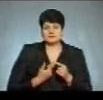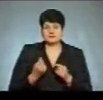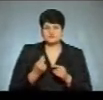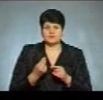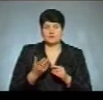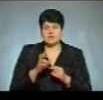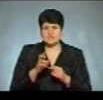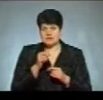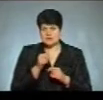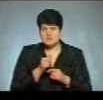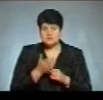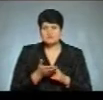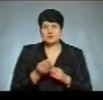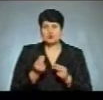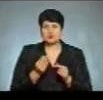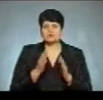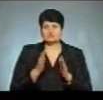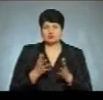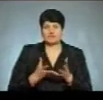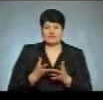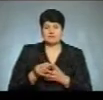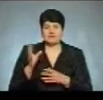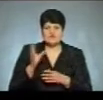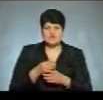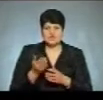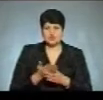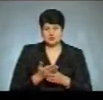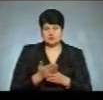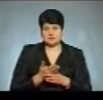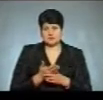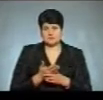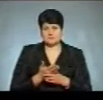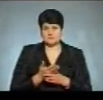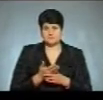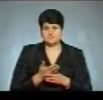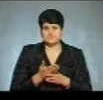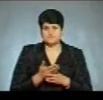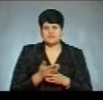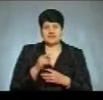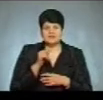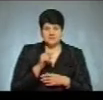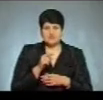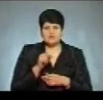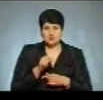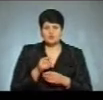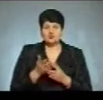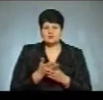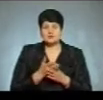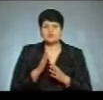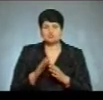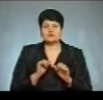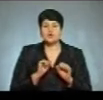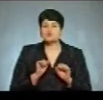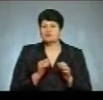березні місяці тут кошти будуть виплачені, вся субсидія, і ви нею цією субсидією будете